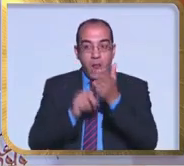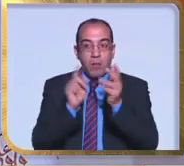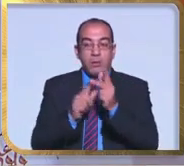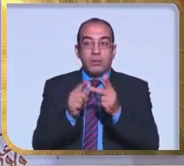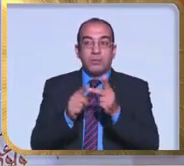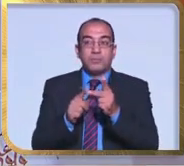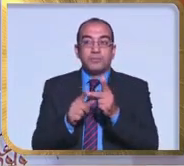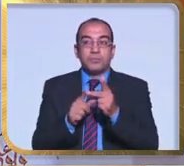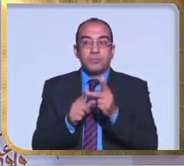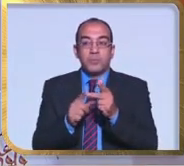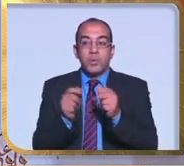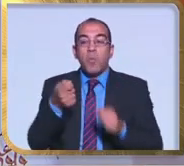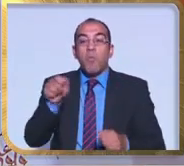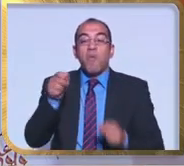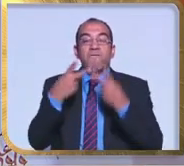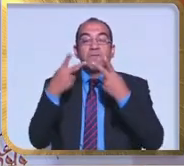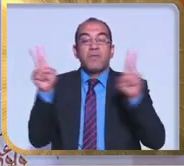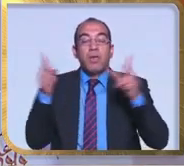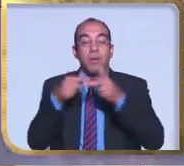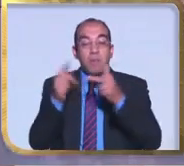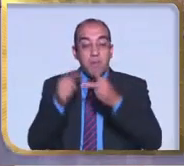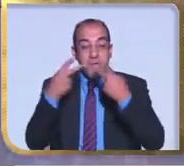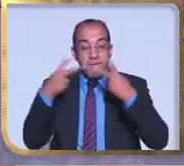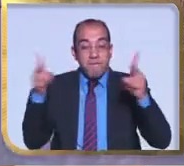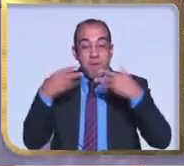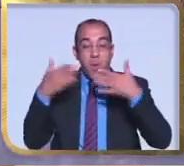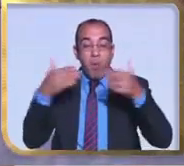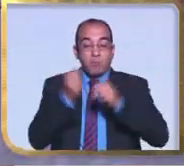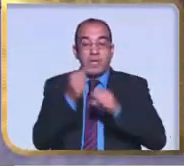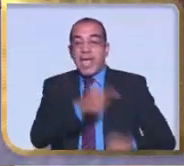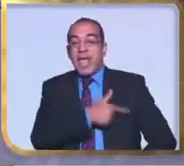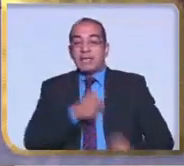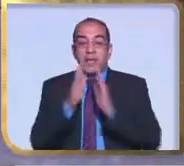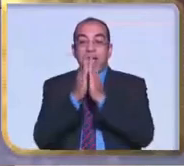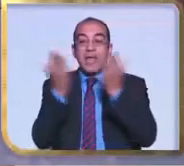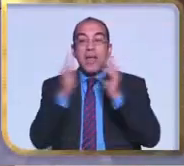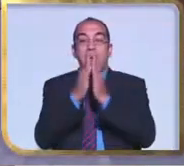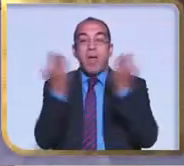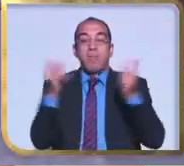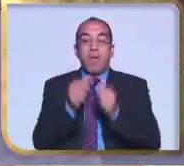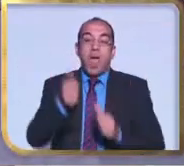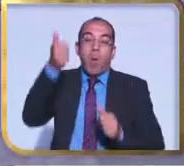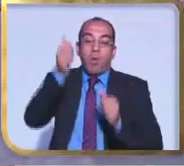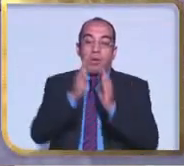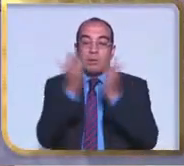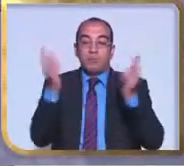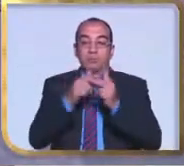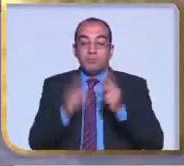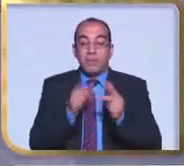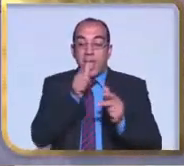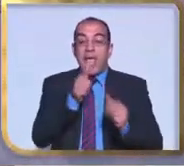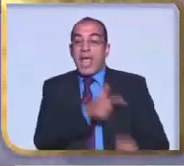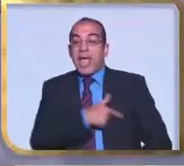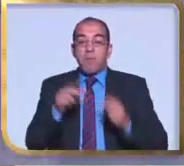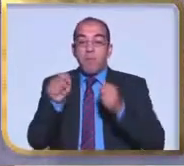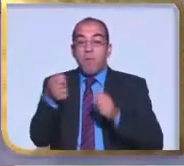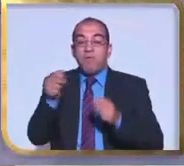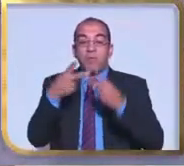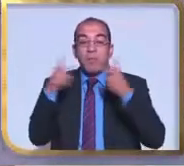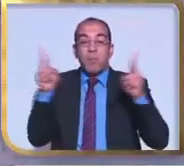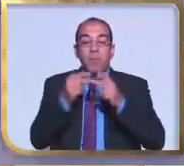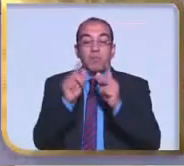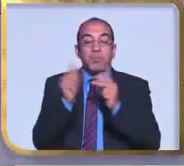جعل مفتاح الأبواب اسم الكتاب أولا، جعل مفتاح